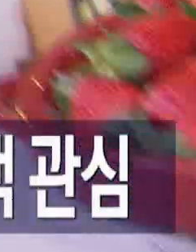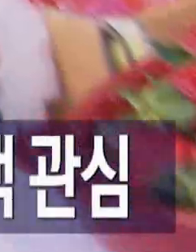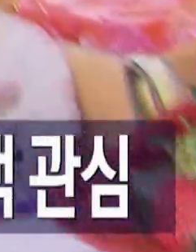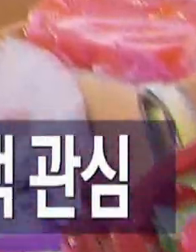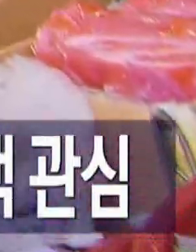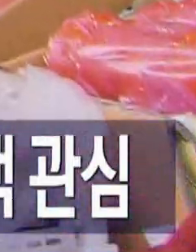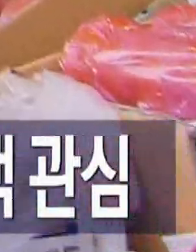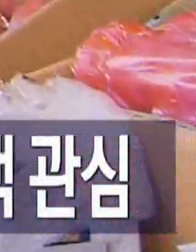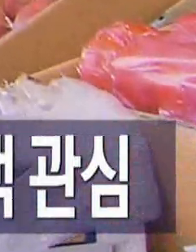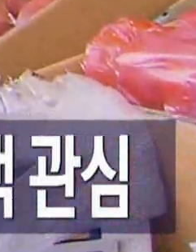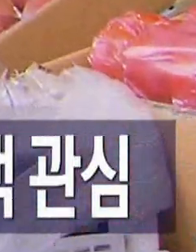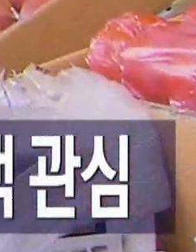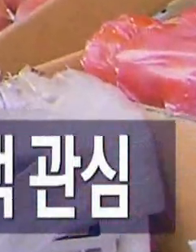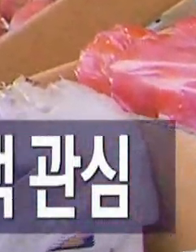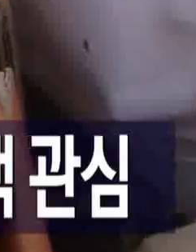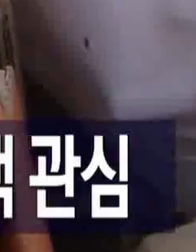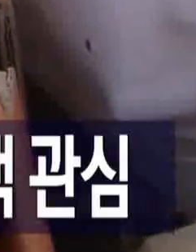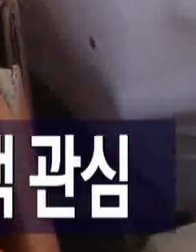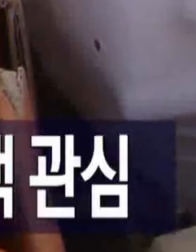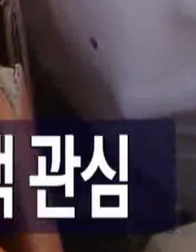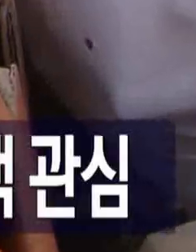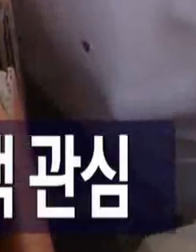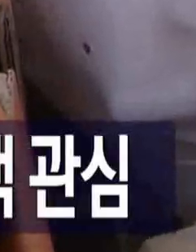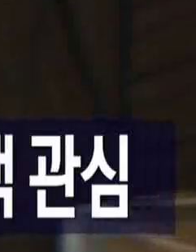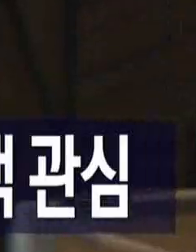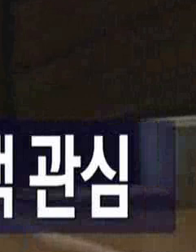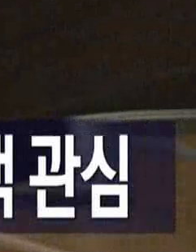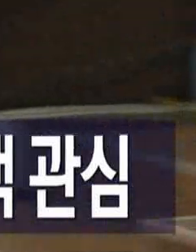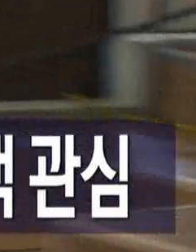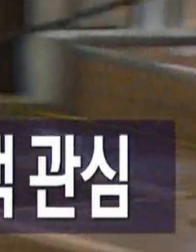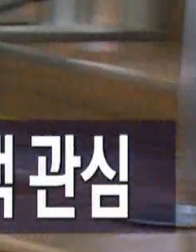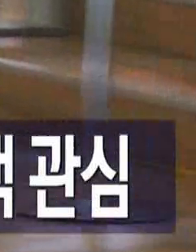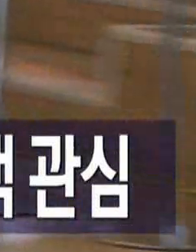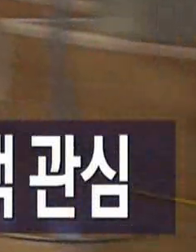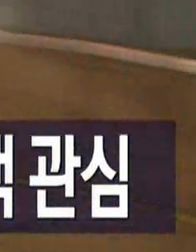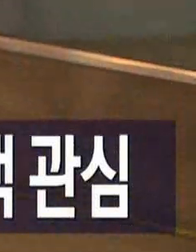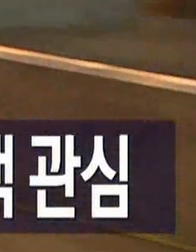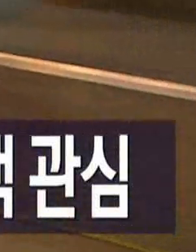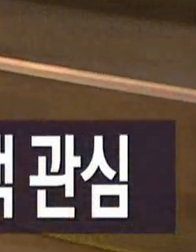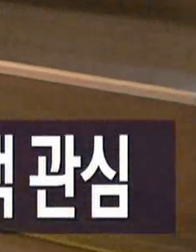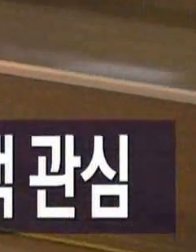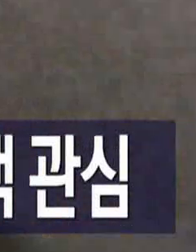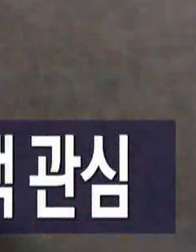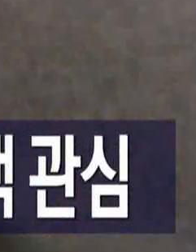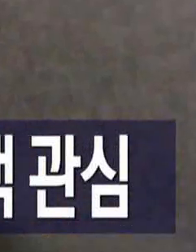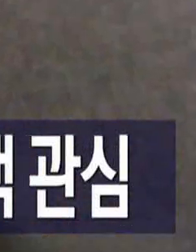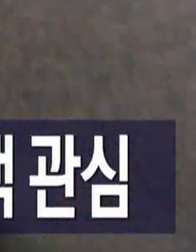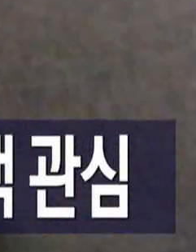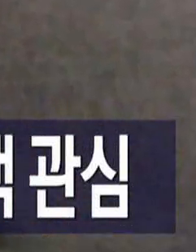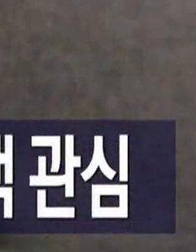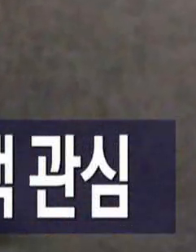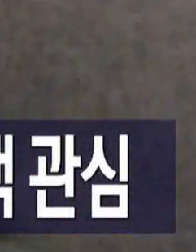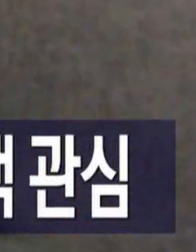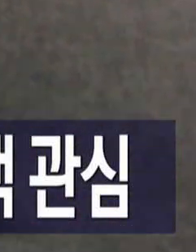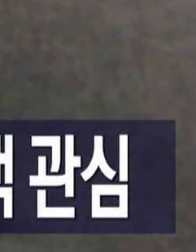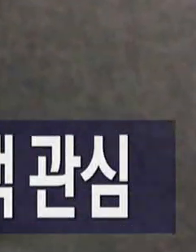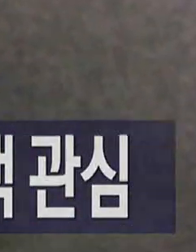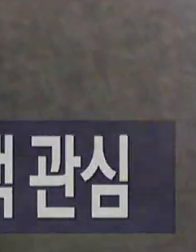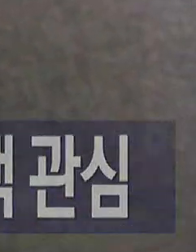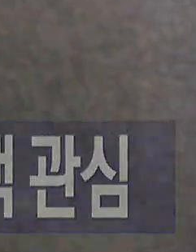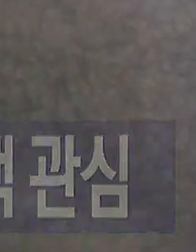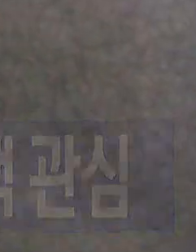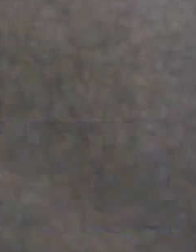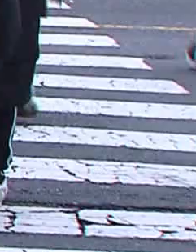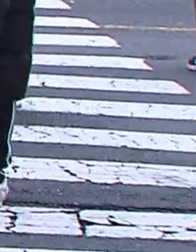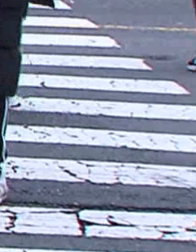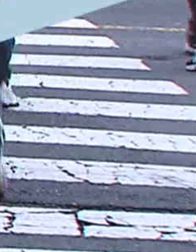헌법 현자들은 농산물 가격안정 에 관심이 높습니다 교육 우수 답게 유바 정책에 대해서도 박 p1 후보들에게 바라는